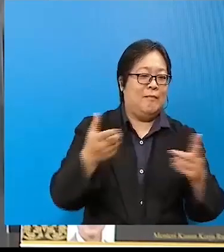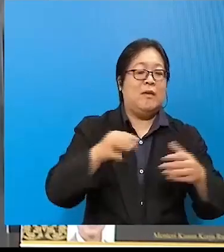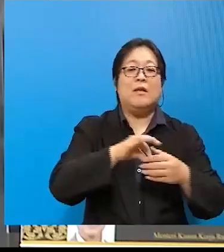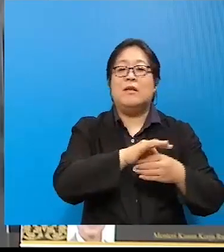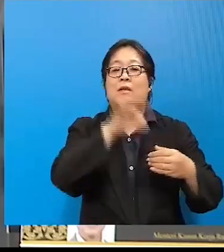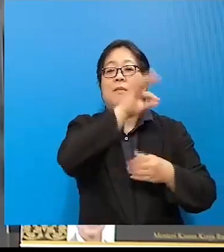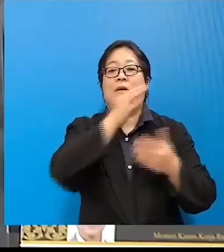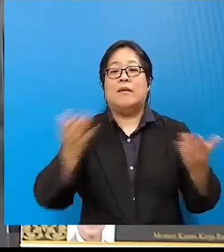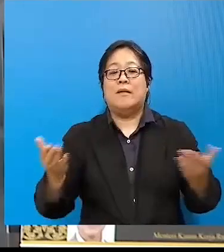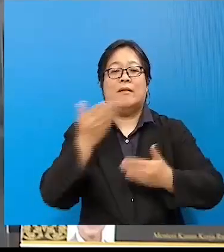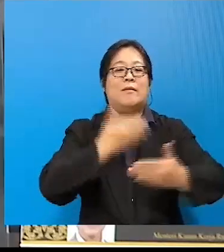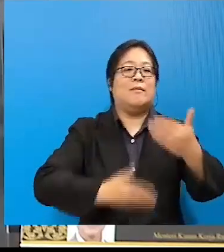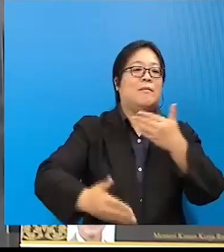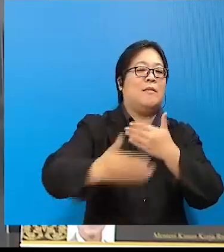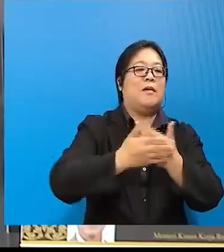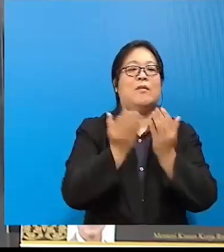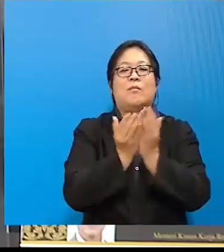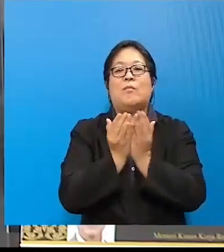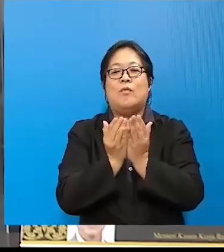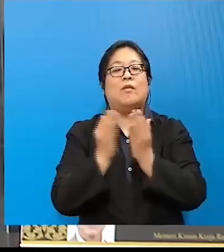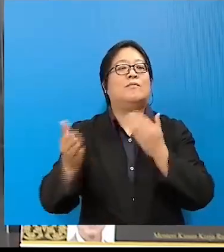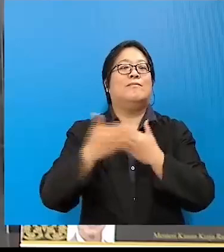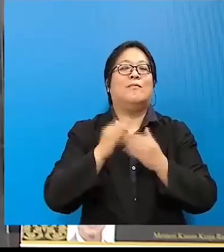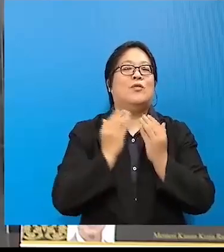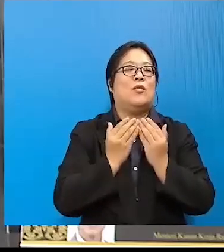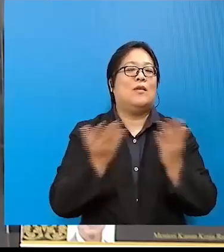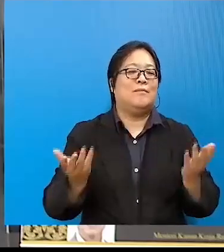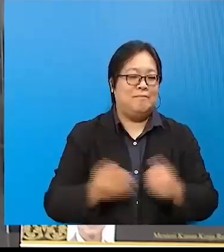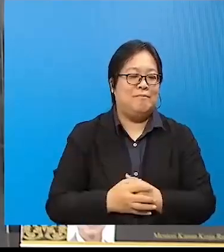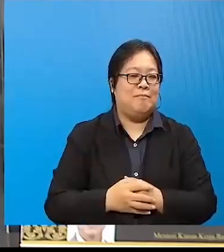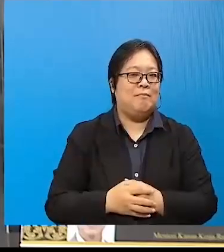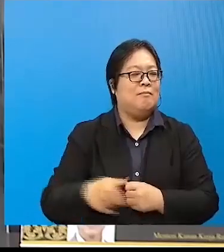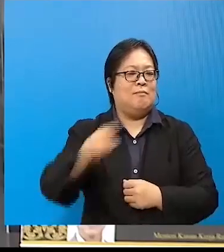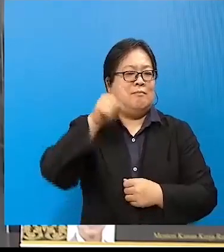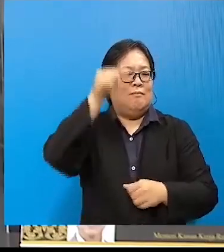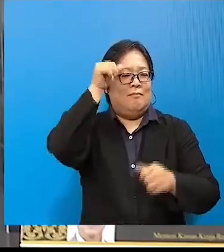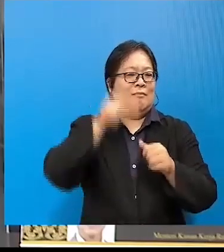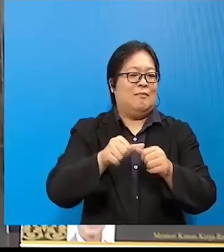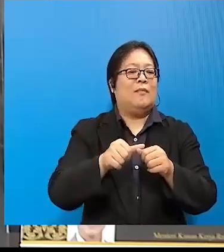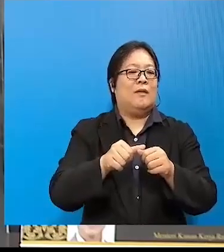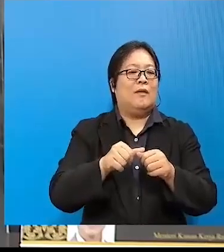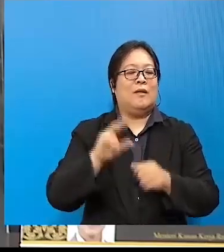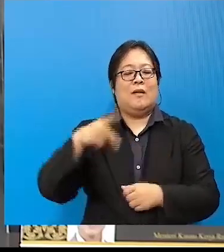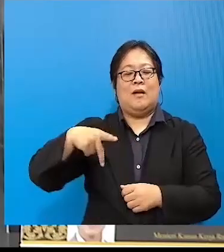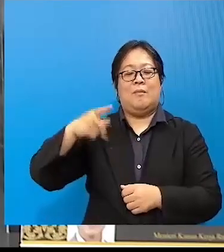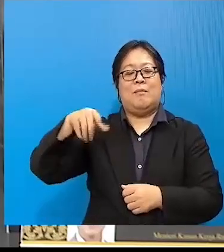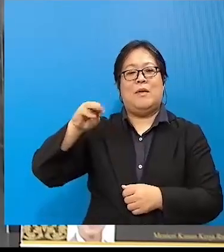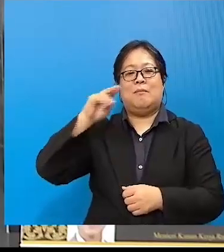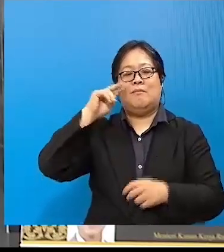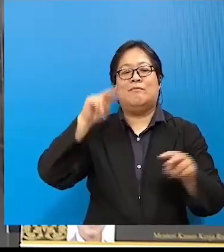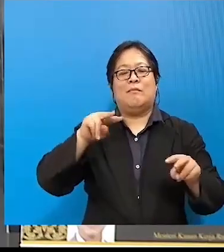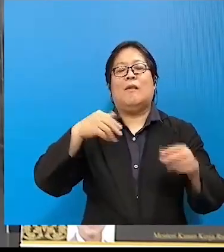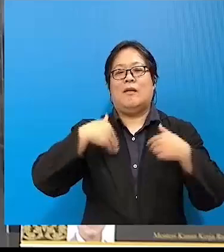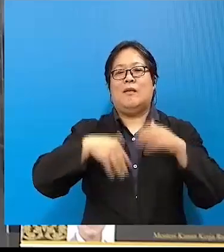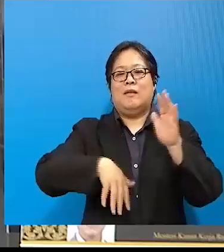semangatnya adalah kembalikan murid ini ke sekolah. Dan kita perlu ingat, dalam konteks kementerian pendidikan, ada